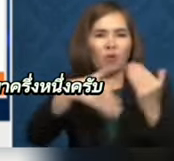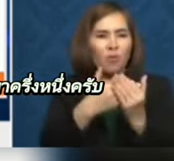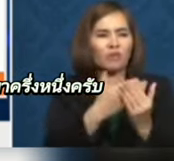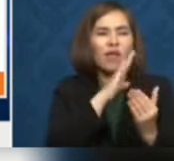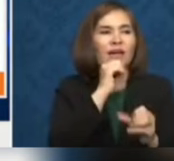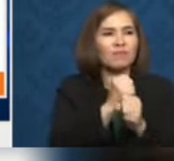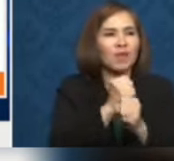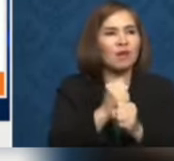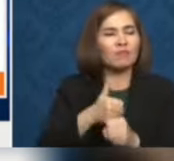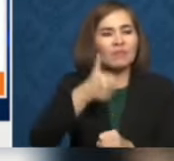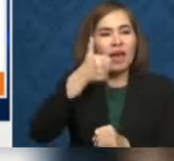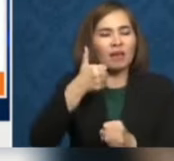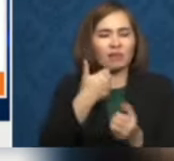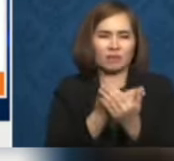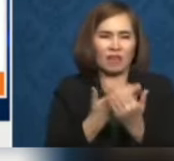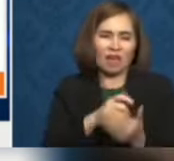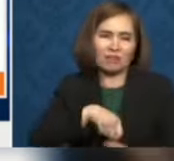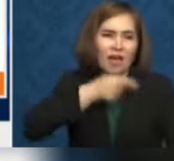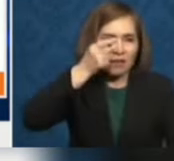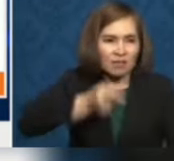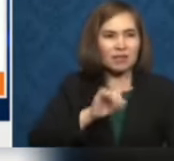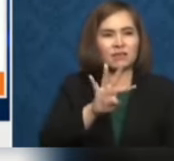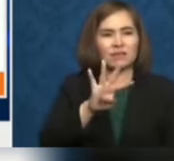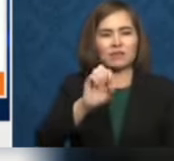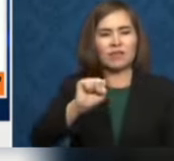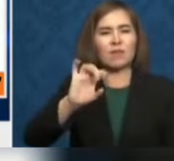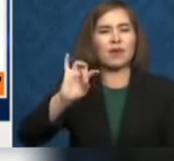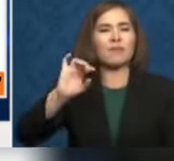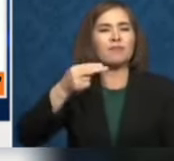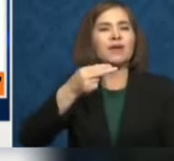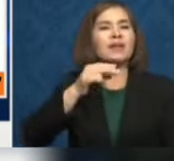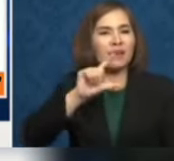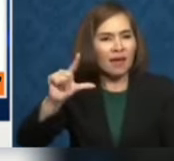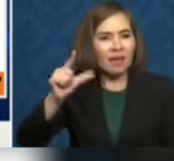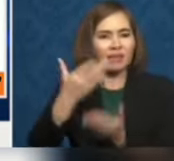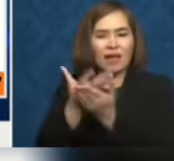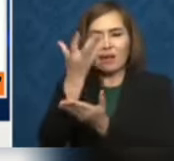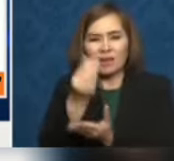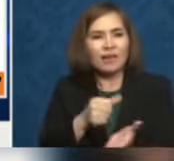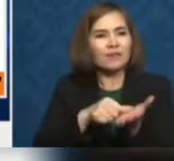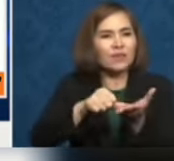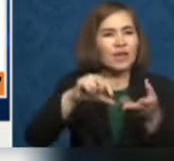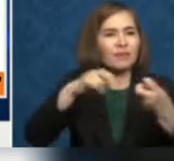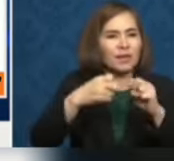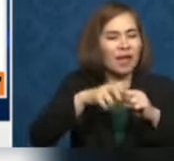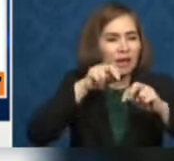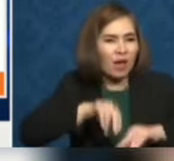ครึ่งนึงครับ 480,000ล้านบาทผมเอาเงินที่เหลือไปแก้ปัญหาน้ำท่วมซ้ำซากให้กับพี่น้องภาคใต้